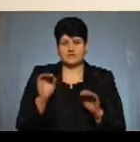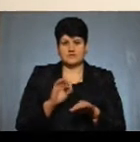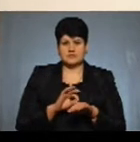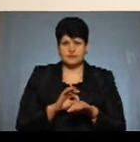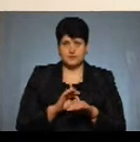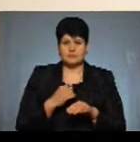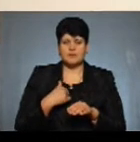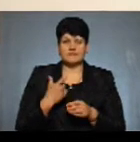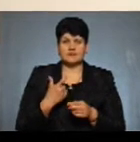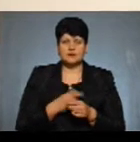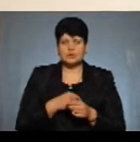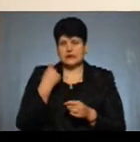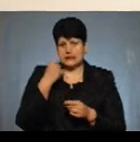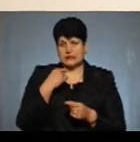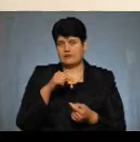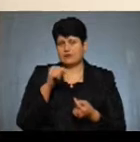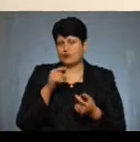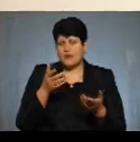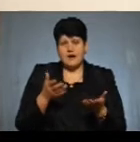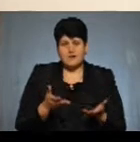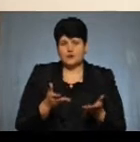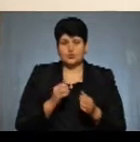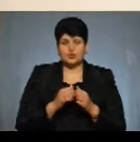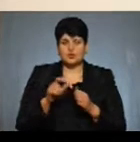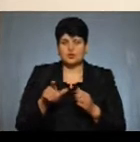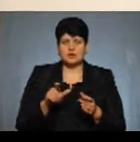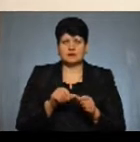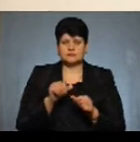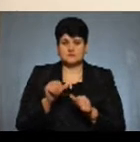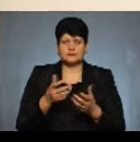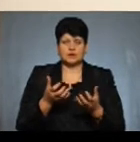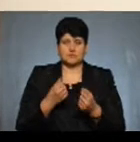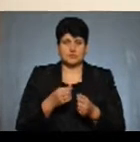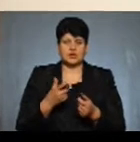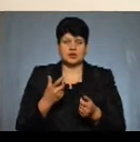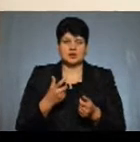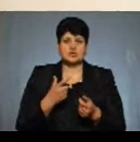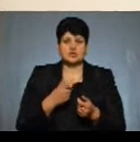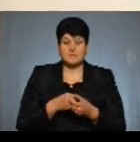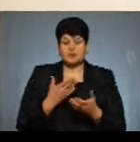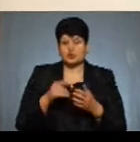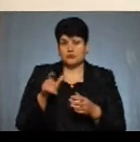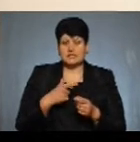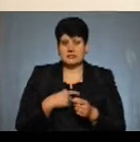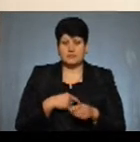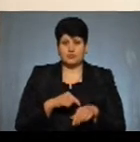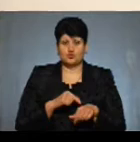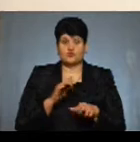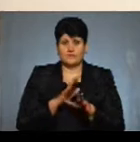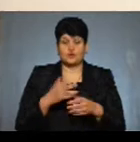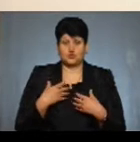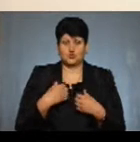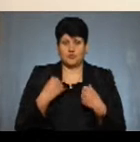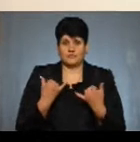ж вакцинуємося індивідуально, тобто кожна людина індивідуально отримує щеплення. Тому, якщо людина себе почуває, вона